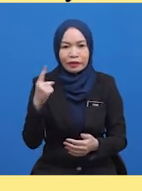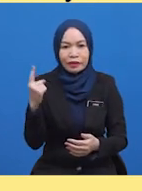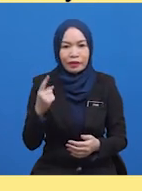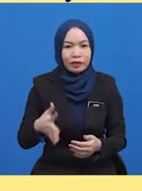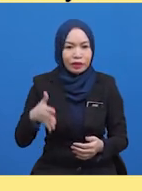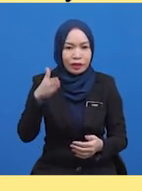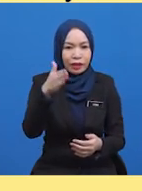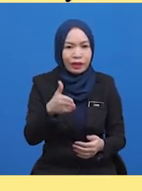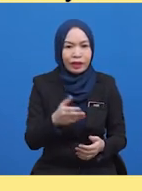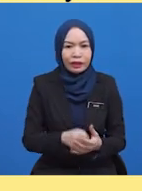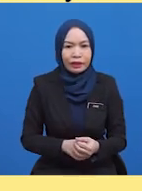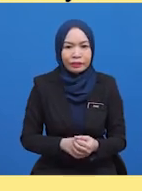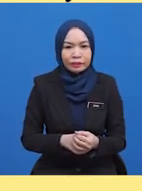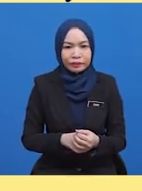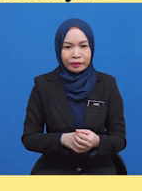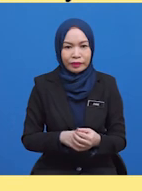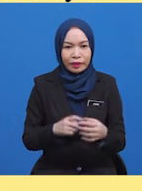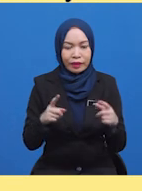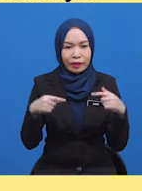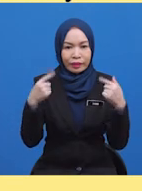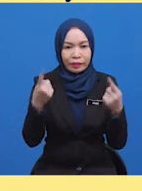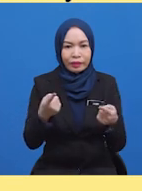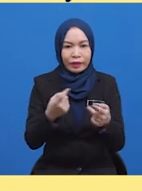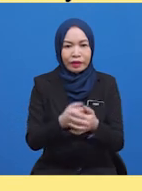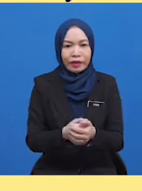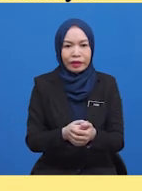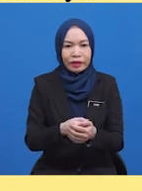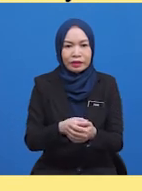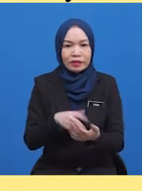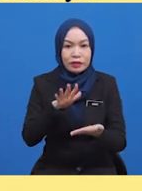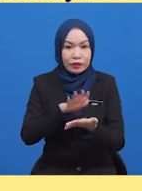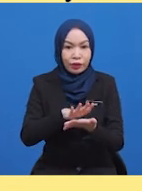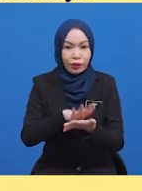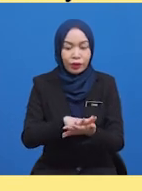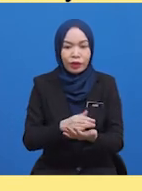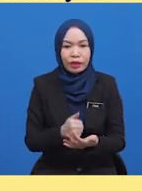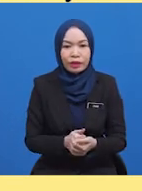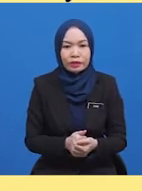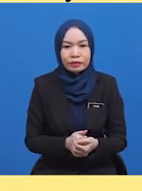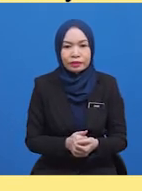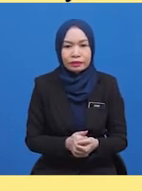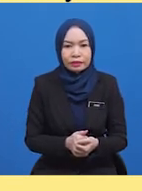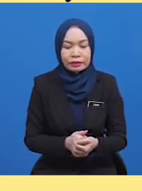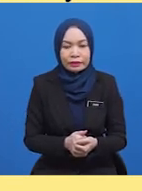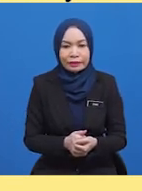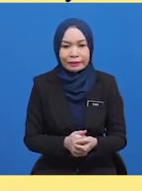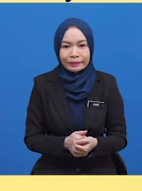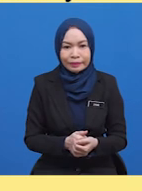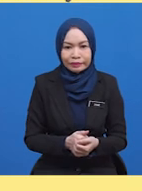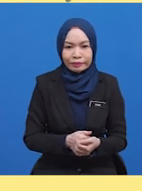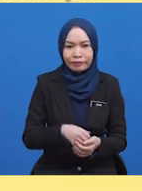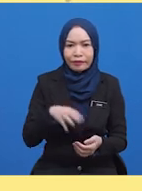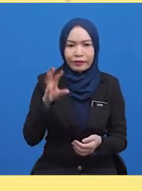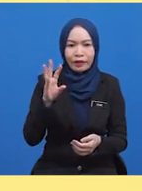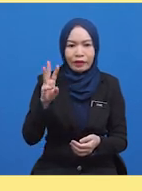sekolah memandangkan perjalanan ke sekolah memerlukannya melintas enam